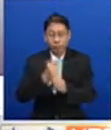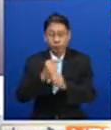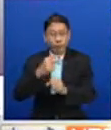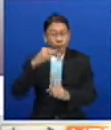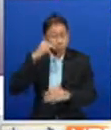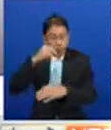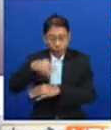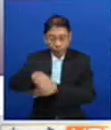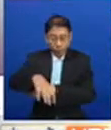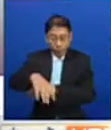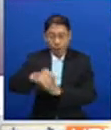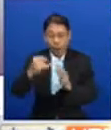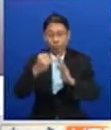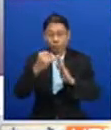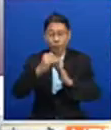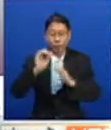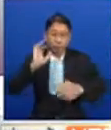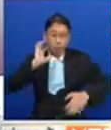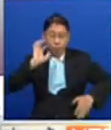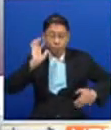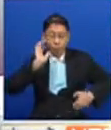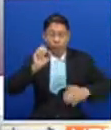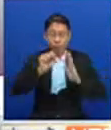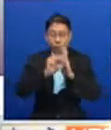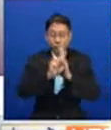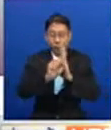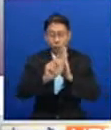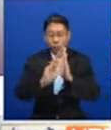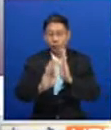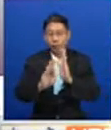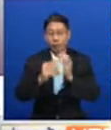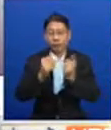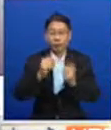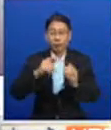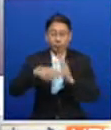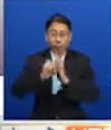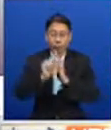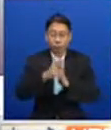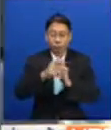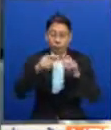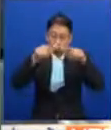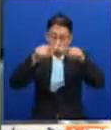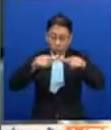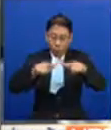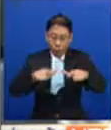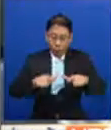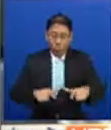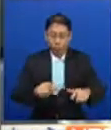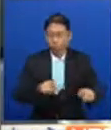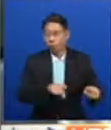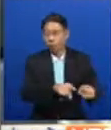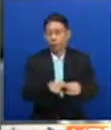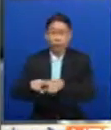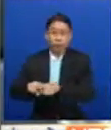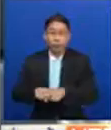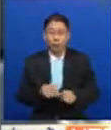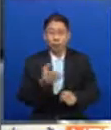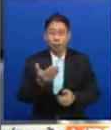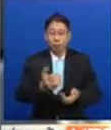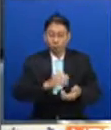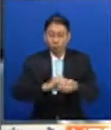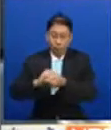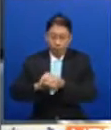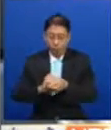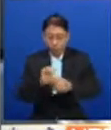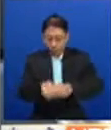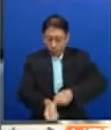ประปาในพื้นที่จังหวัดลพบุรีสระบุรีแล้วก็ปทุมธานีนั้นลดตามไปด้วยนะคะเพราะฉะนั้นตอนนี้ต้องขอความร่วมมือเกษ